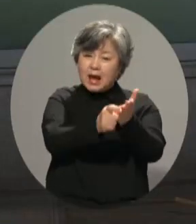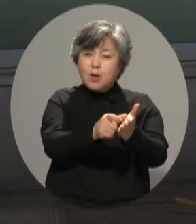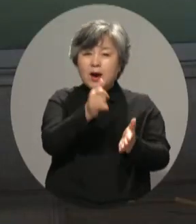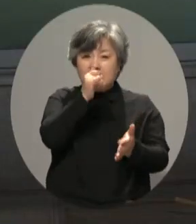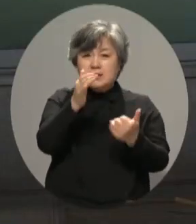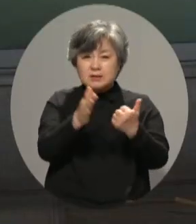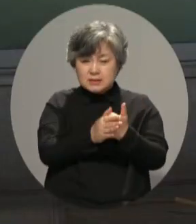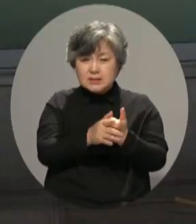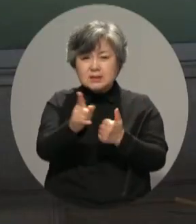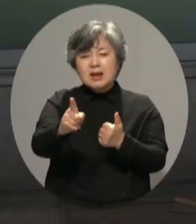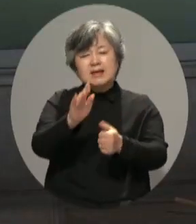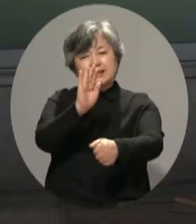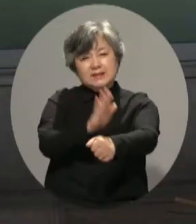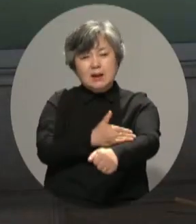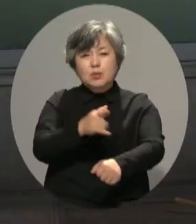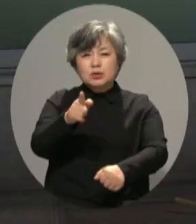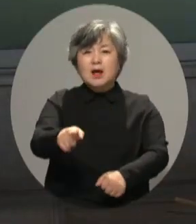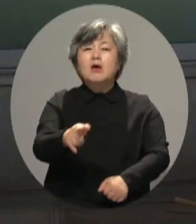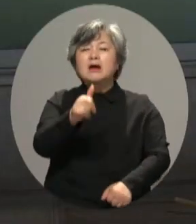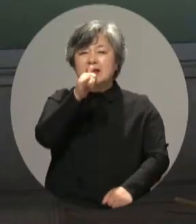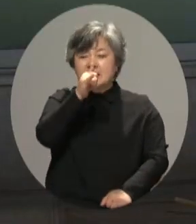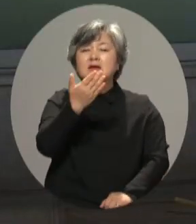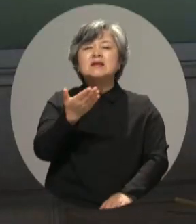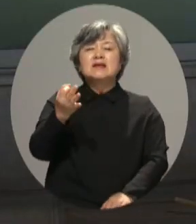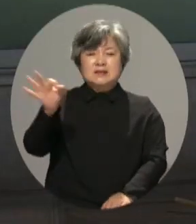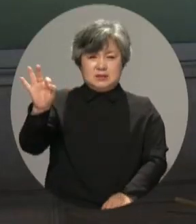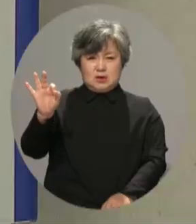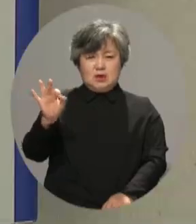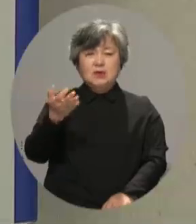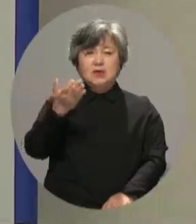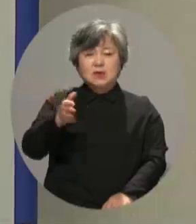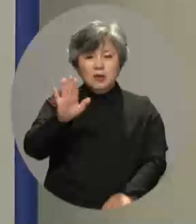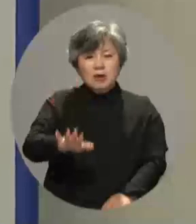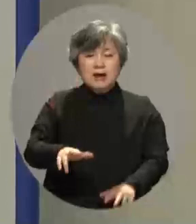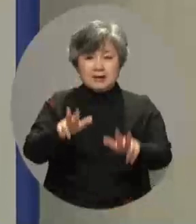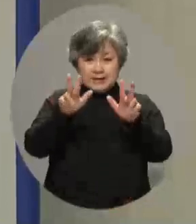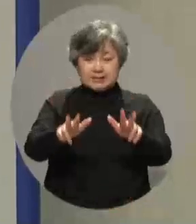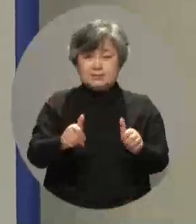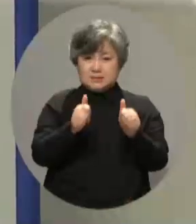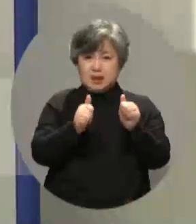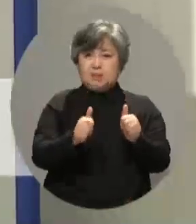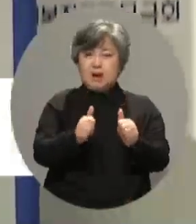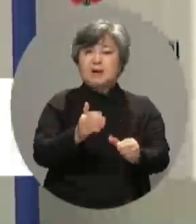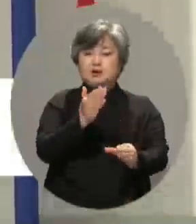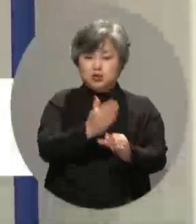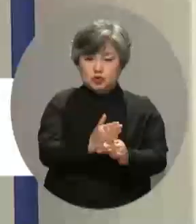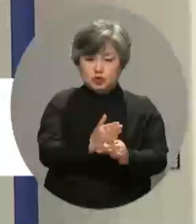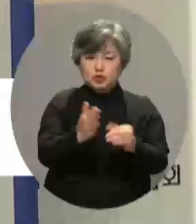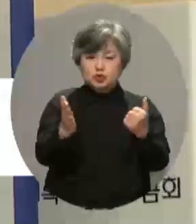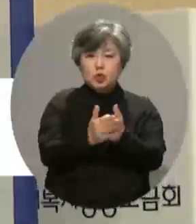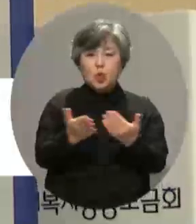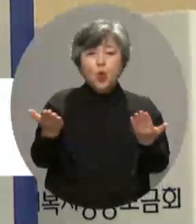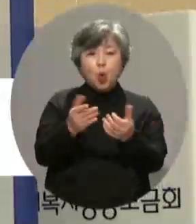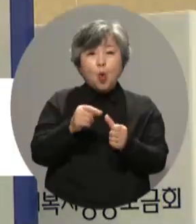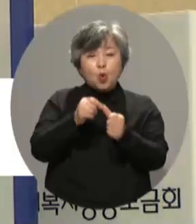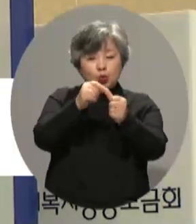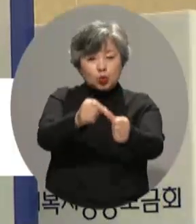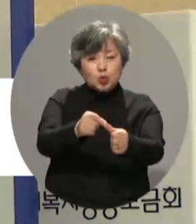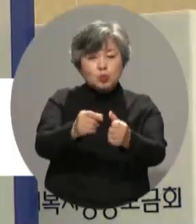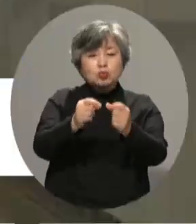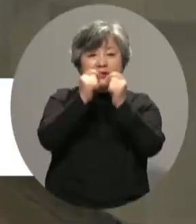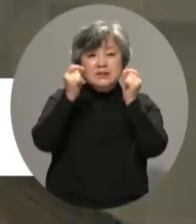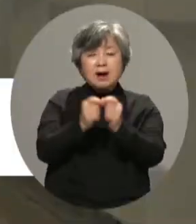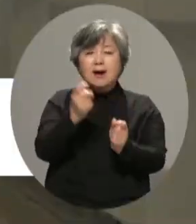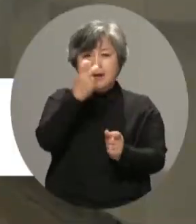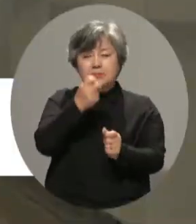출제 미흡한 부분이 있었다는 점은 인정했습니다 현재 재판의 진행 중이거나 고용 노동 곳 자체